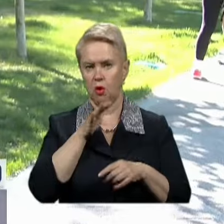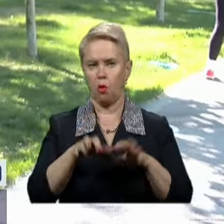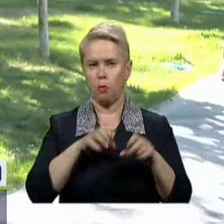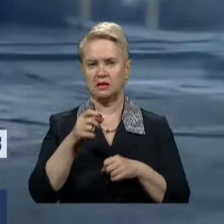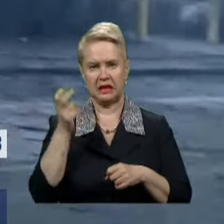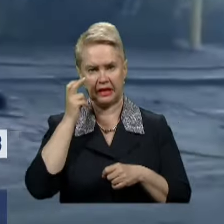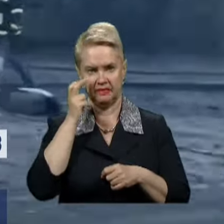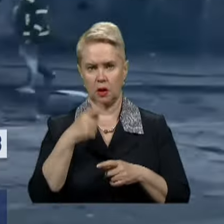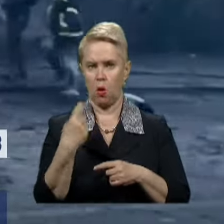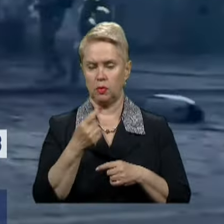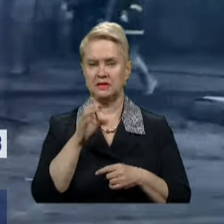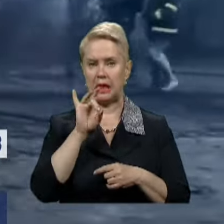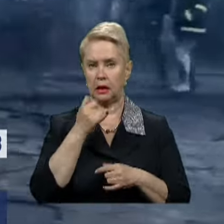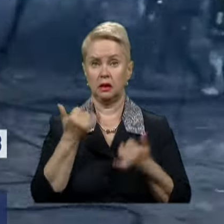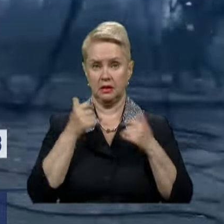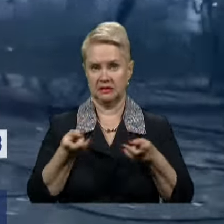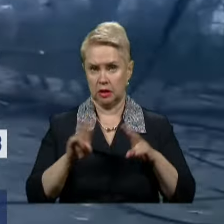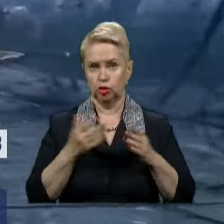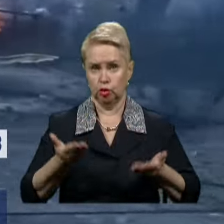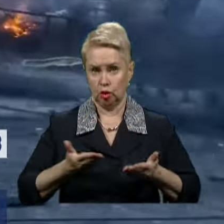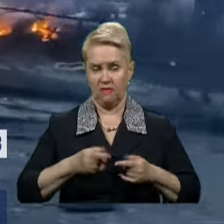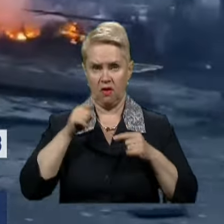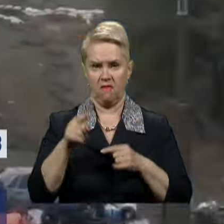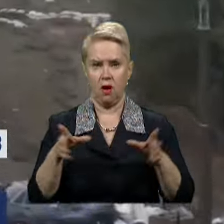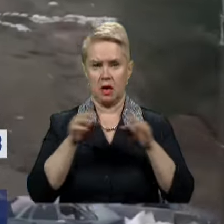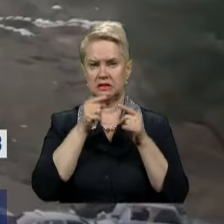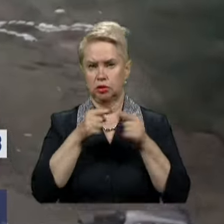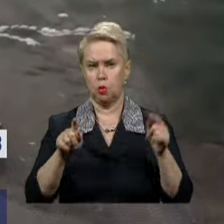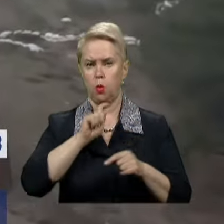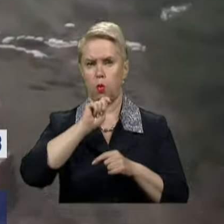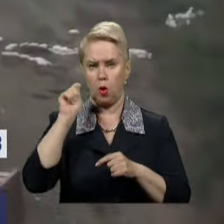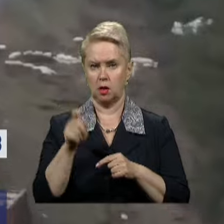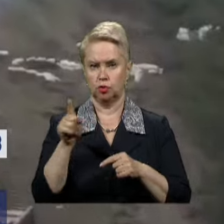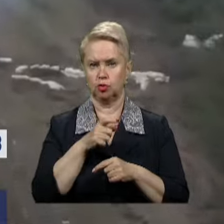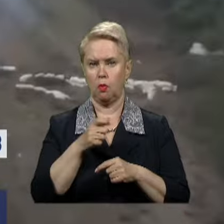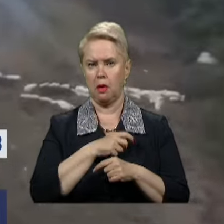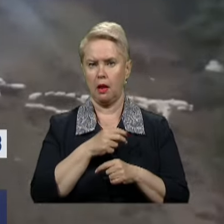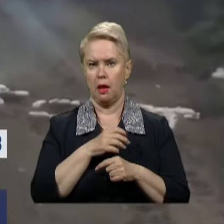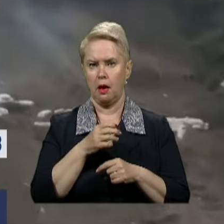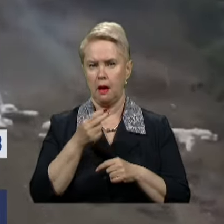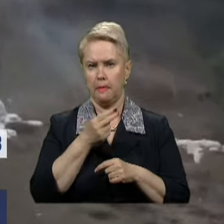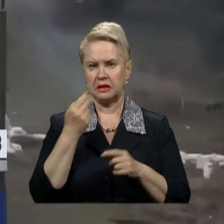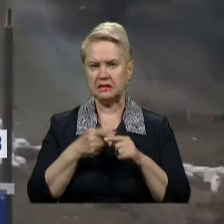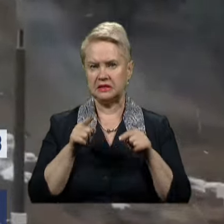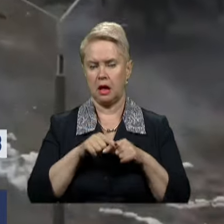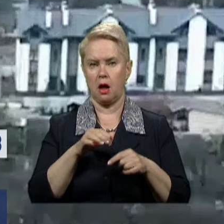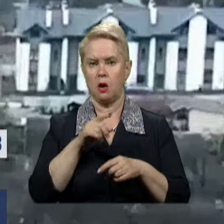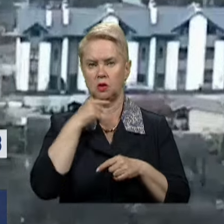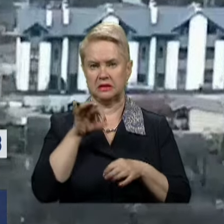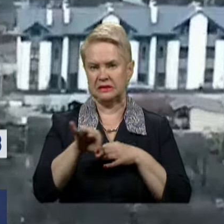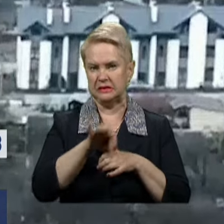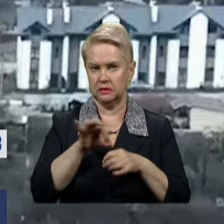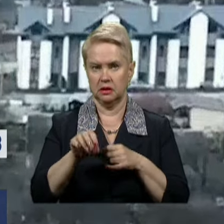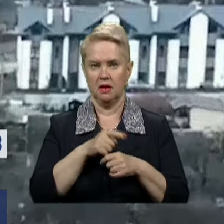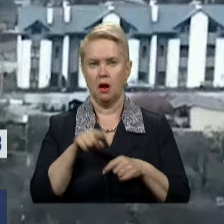Київської області. Тоді Сергій дивом залишився живим. Його разом з іншими українцями, що партизанили, росіяни катували та використовували